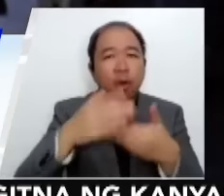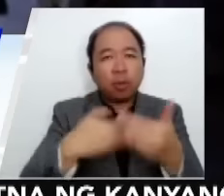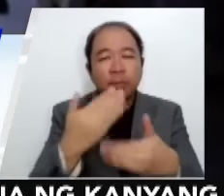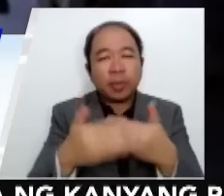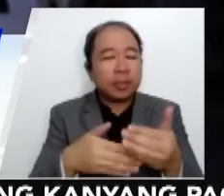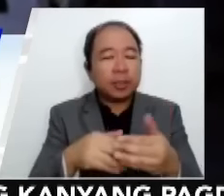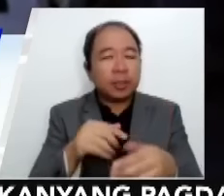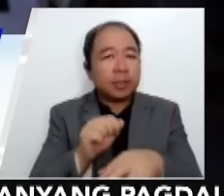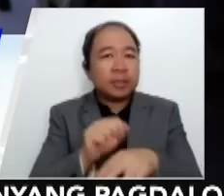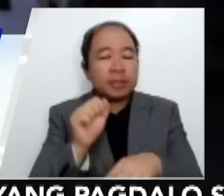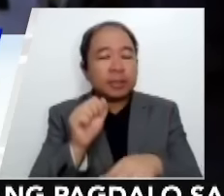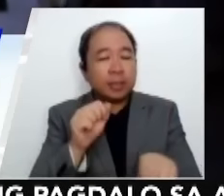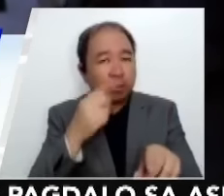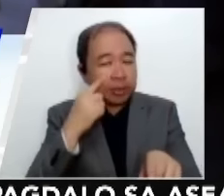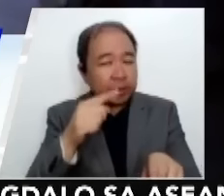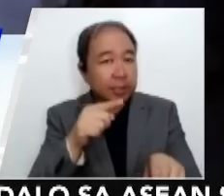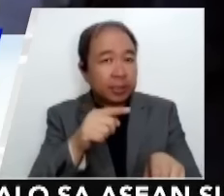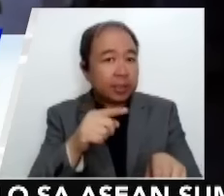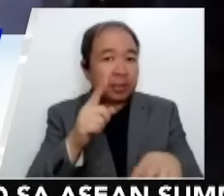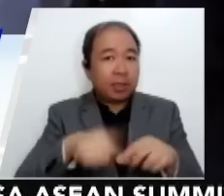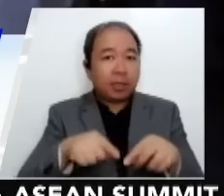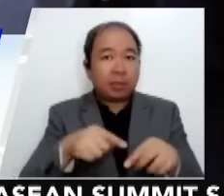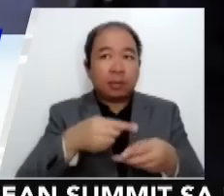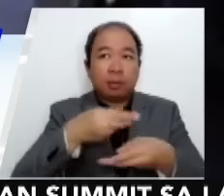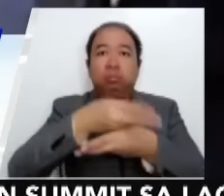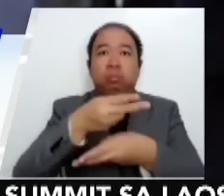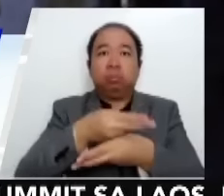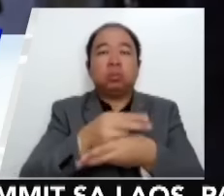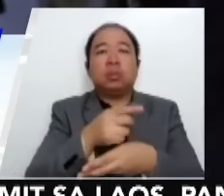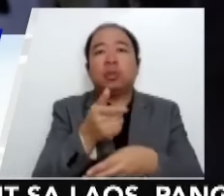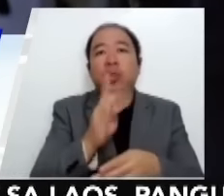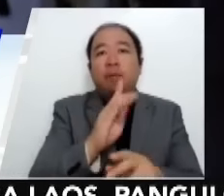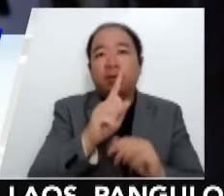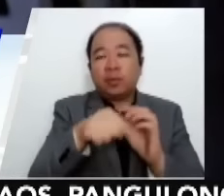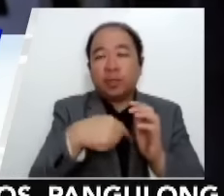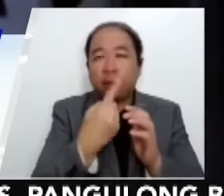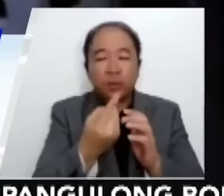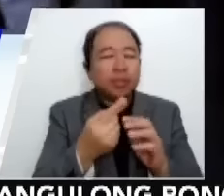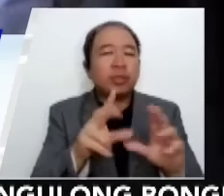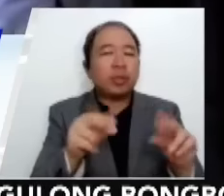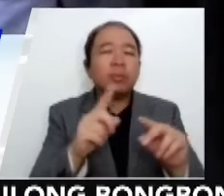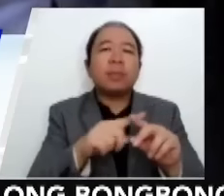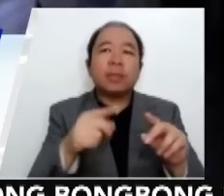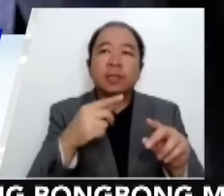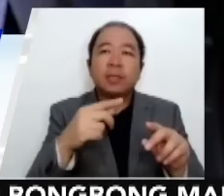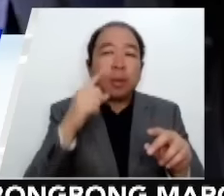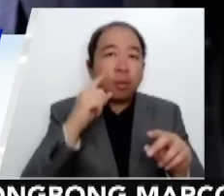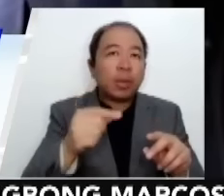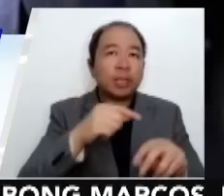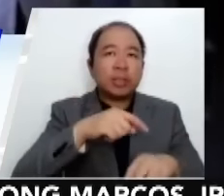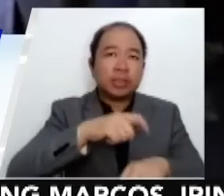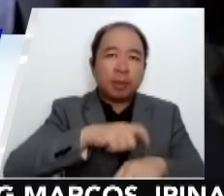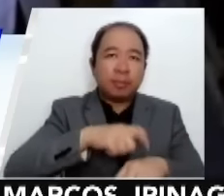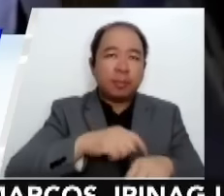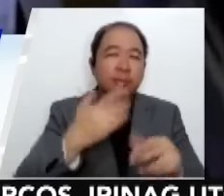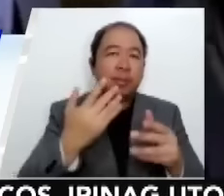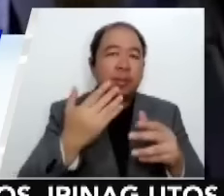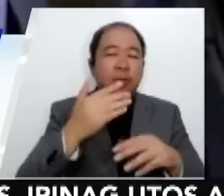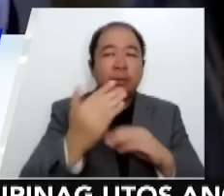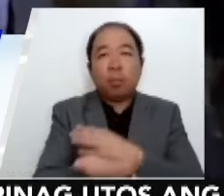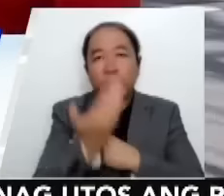mean, hindi natin kayang bantayan ng 24/7, but definitely yung mga crucial hours, yung mga rush hours in the morning, rush hour in the afternoon, lahat po